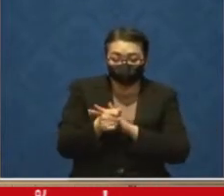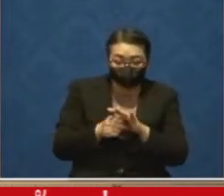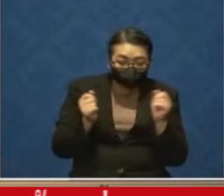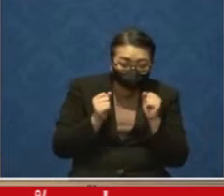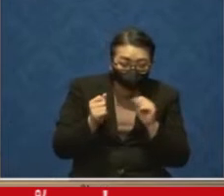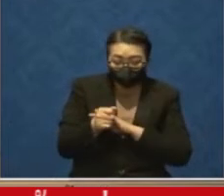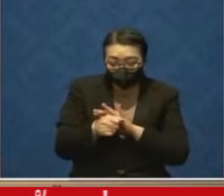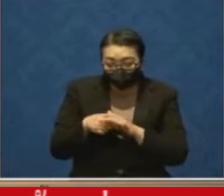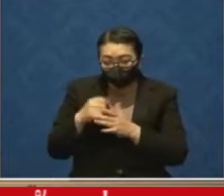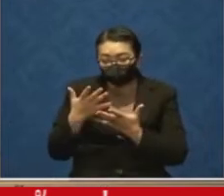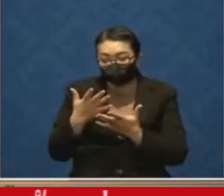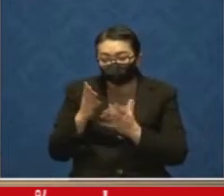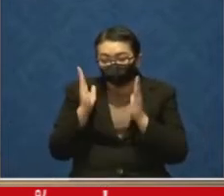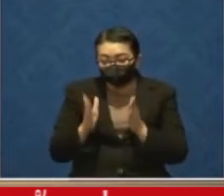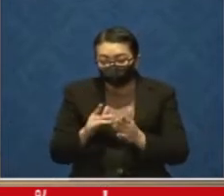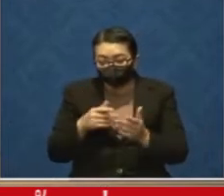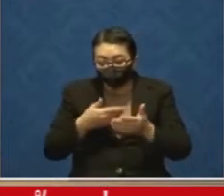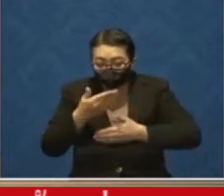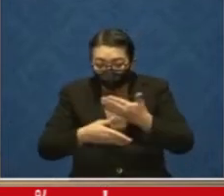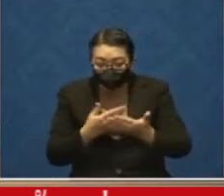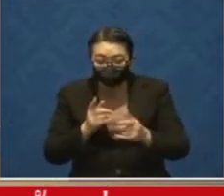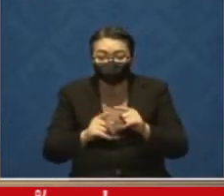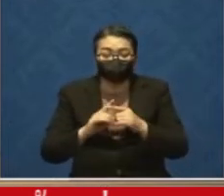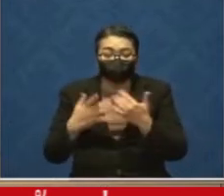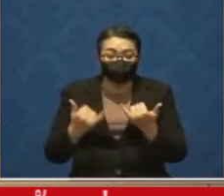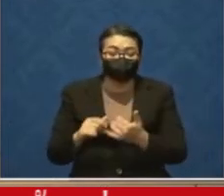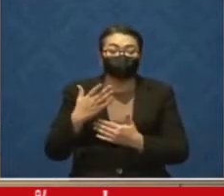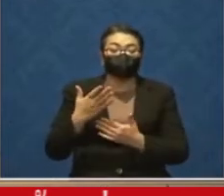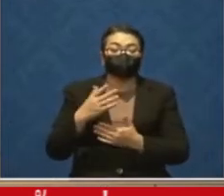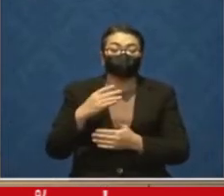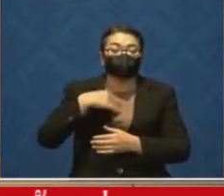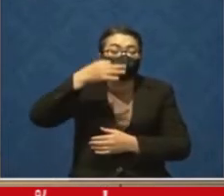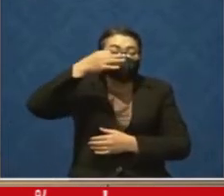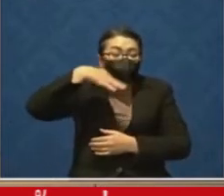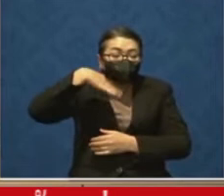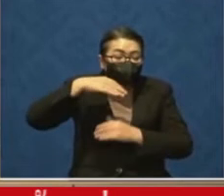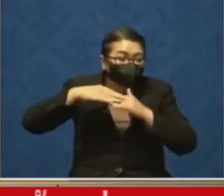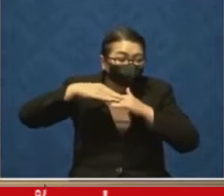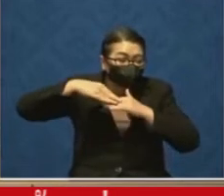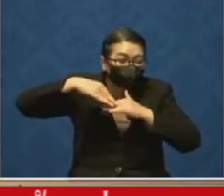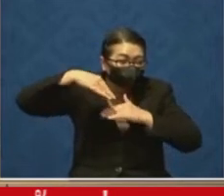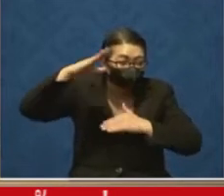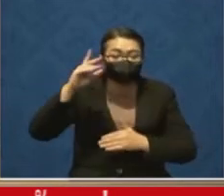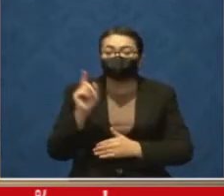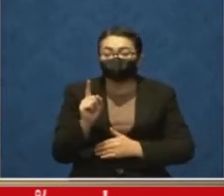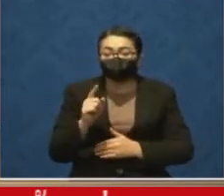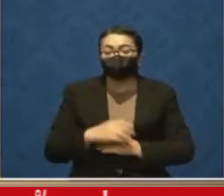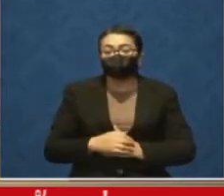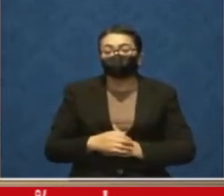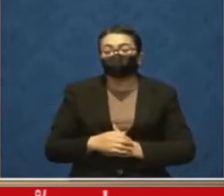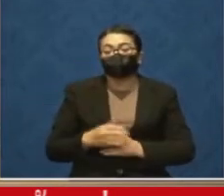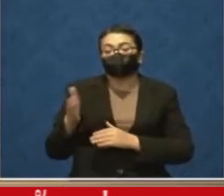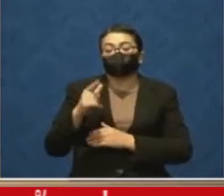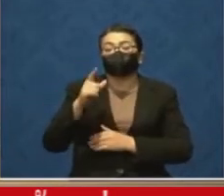ว Exxon กลว Shell กลว Mobileแต่ตอนนี้เนยครั ป.ท. มันยิ่งใหญ่เกินไปแล้วครั สำรทานครั